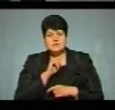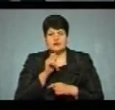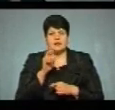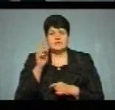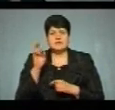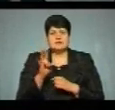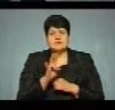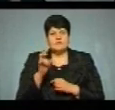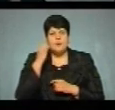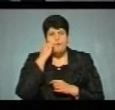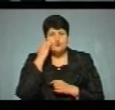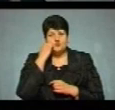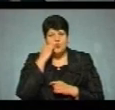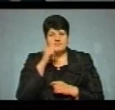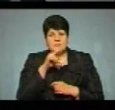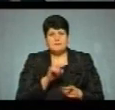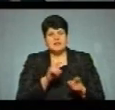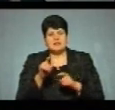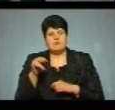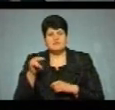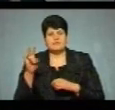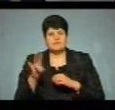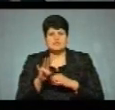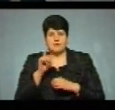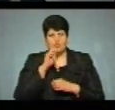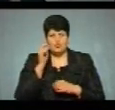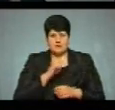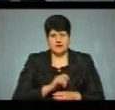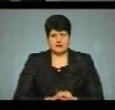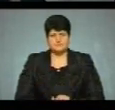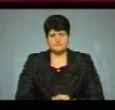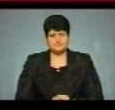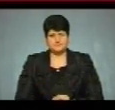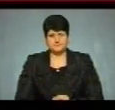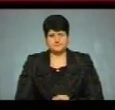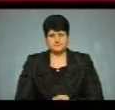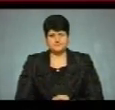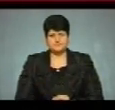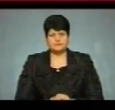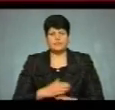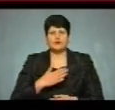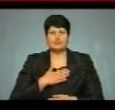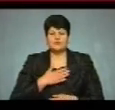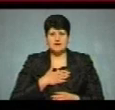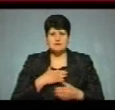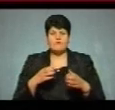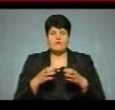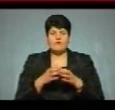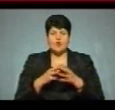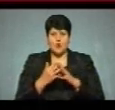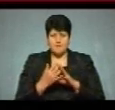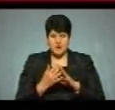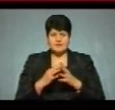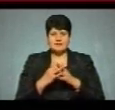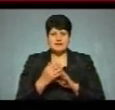до Православної церкви України, повідомив житель села Дунаїв Петро Жовтовський. У нас в громаді